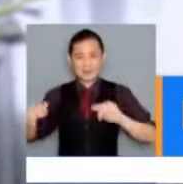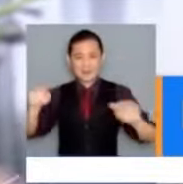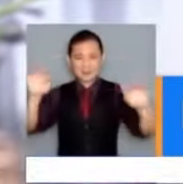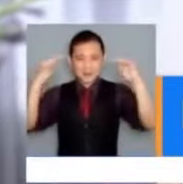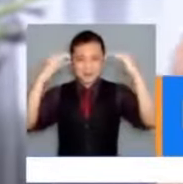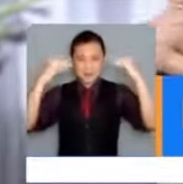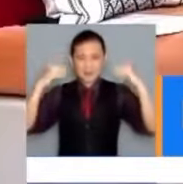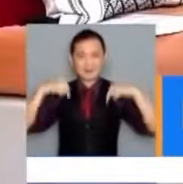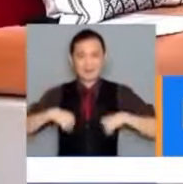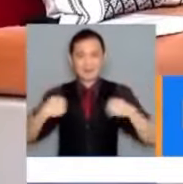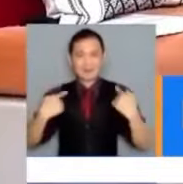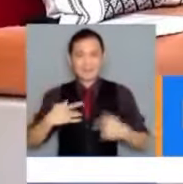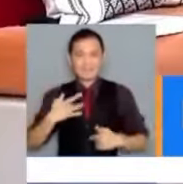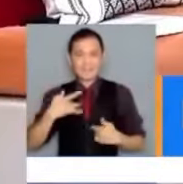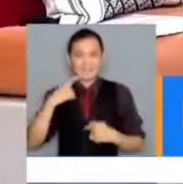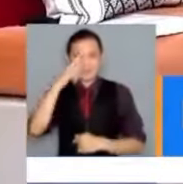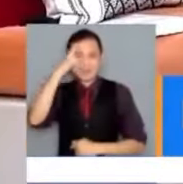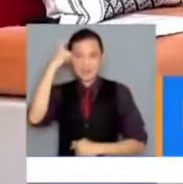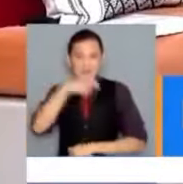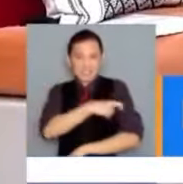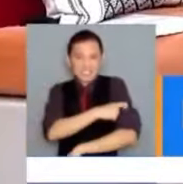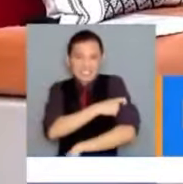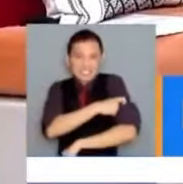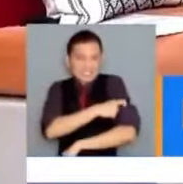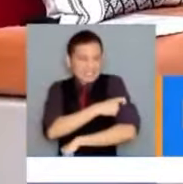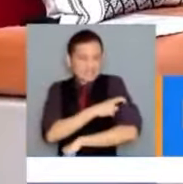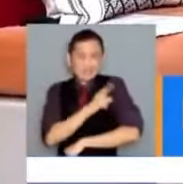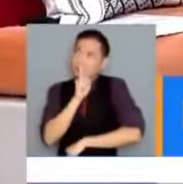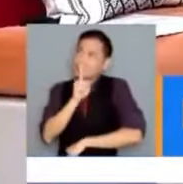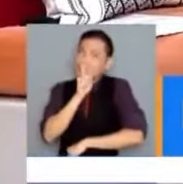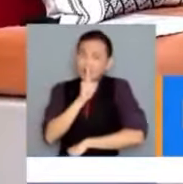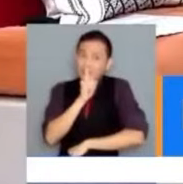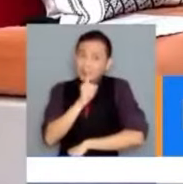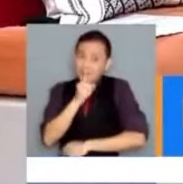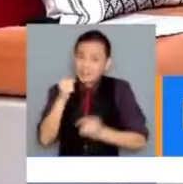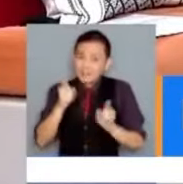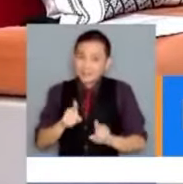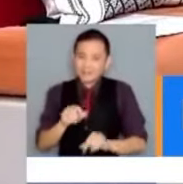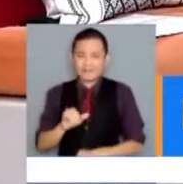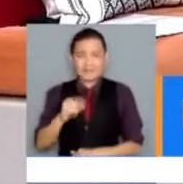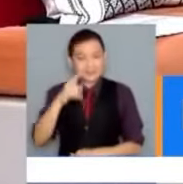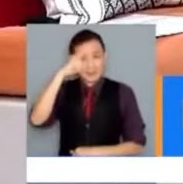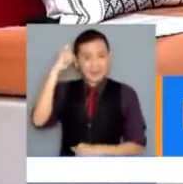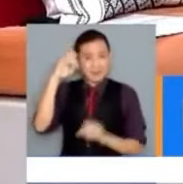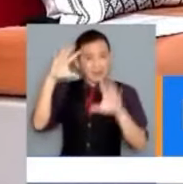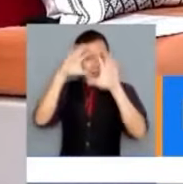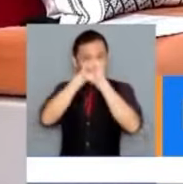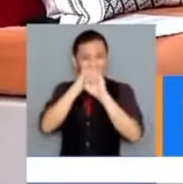nyo nga. Yes. Hindi ko sure. It's real. Hindi ka na nanaginip. Eto ka na. Sunod-sunod ang